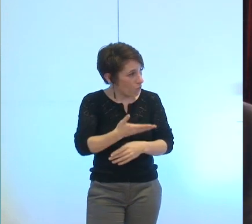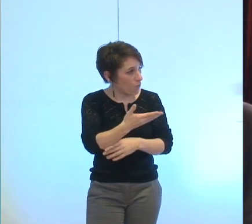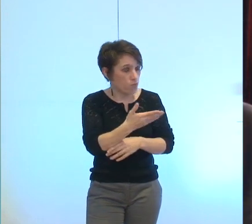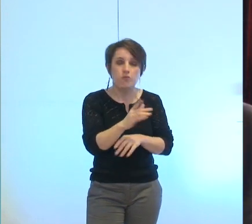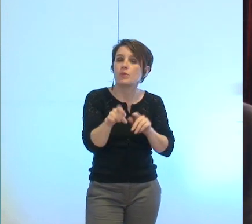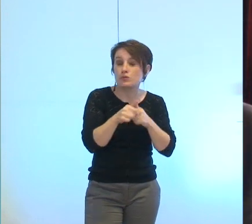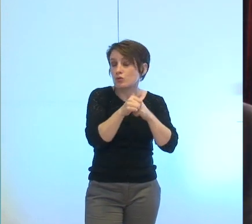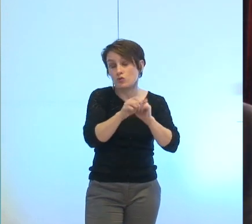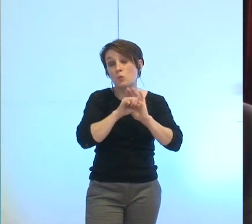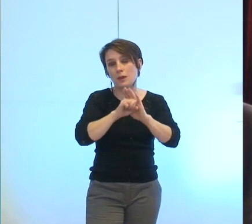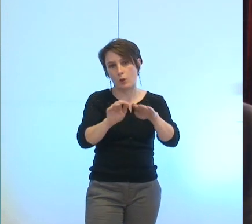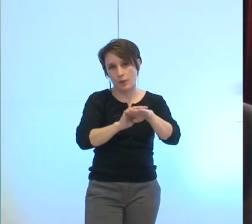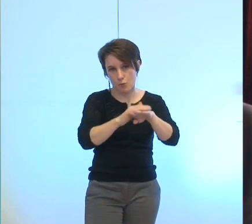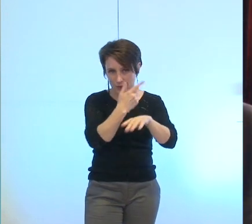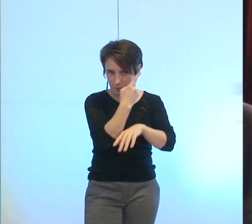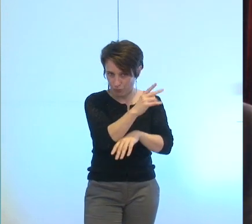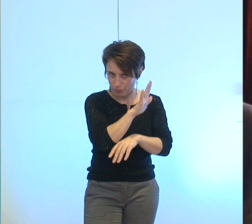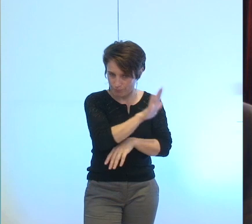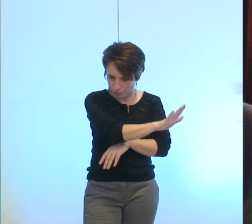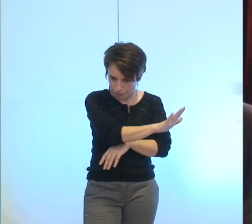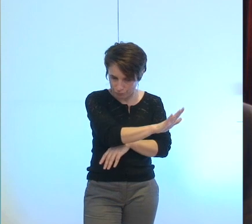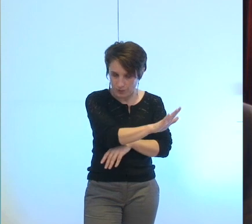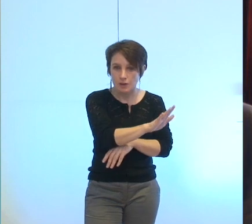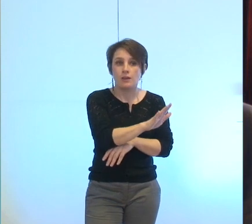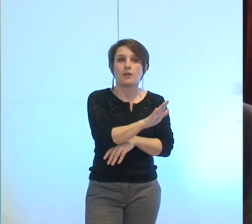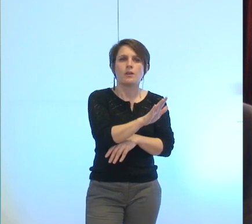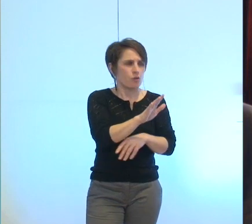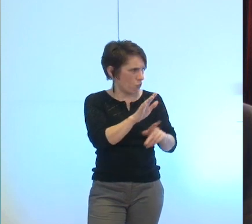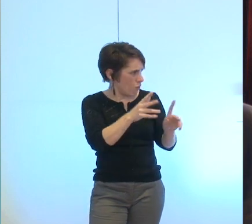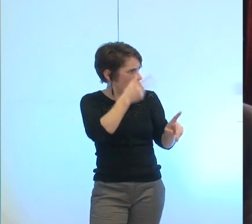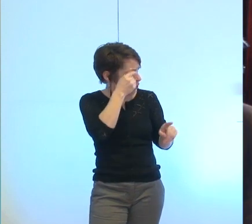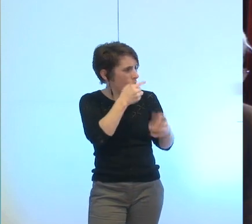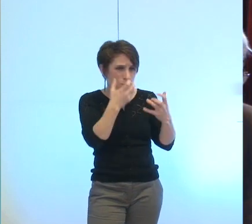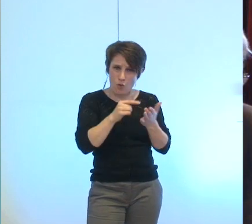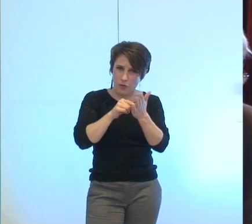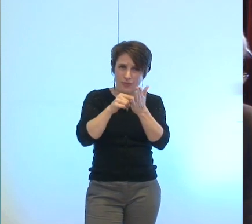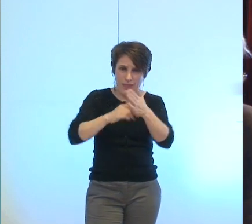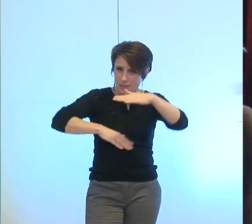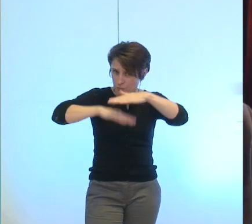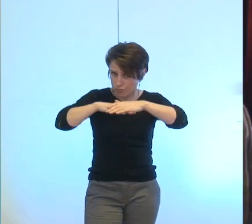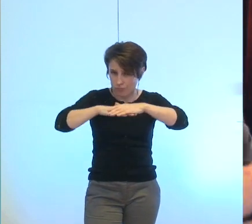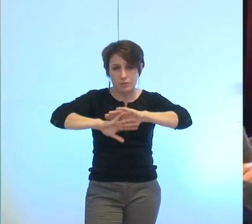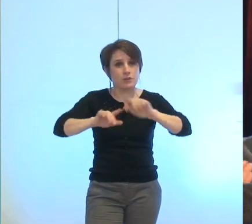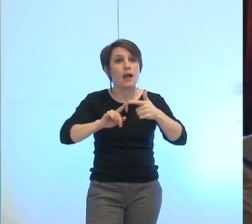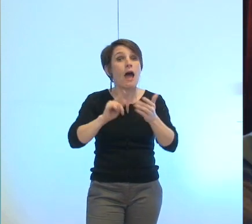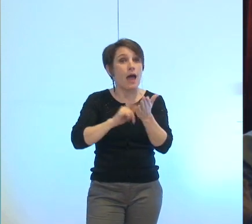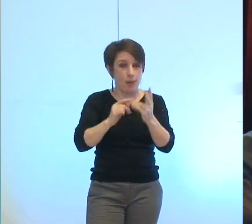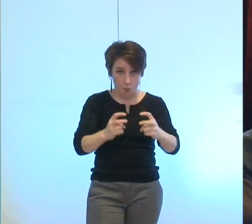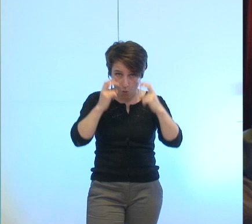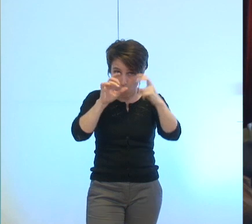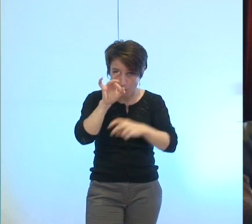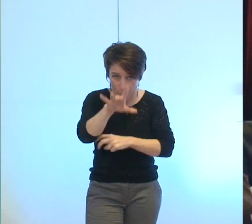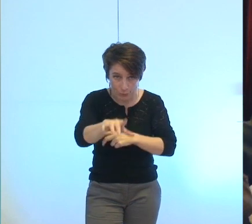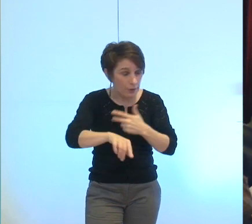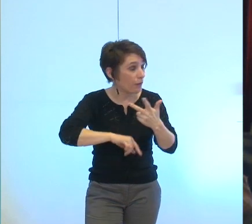volonté que vous avez affiché Monsieur le Maire de continuer à maîtriser l'endettement si j'ai bien compris de ne pas augmenter les impôts et de